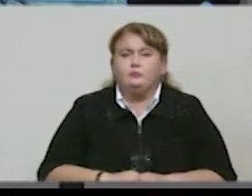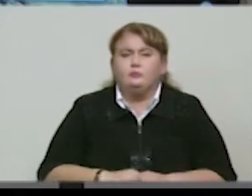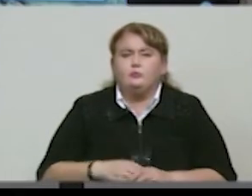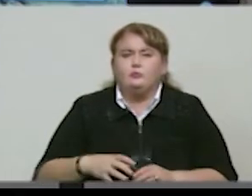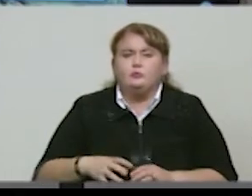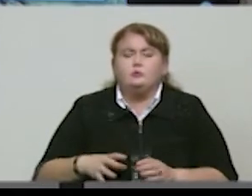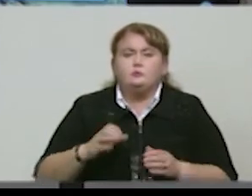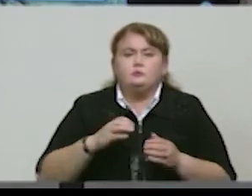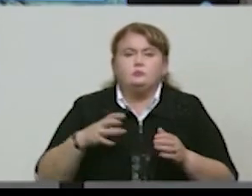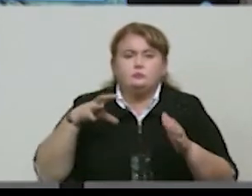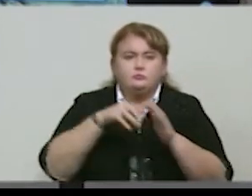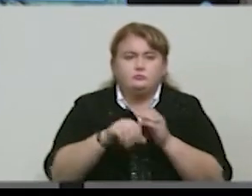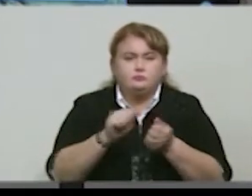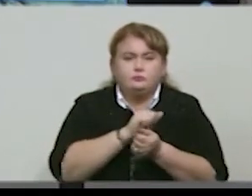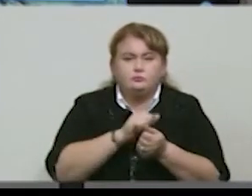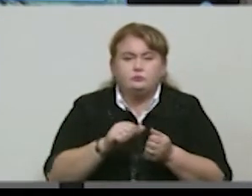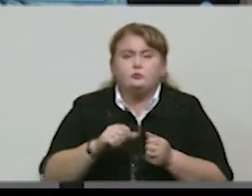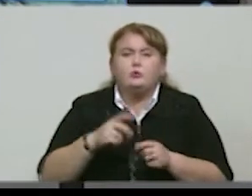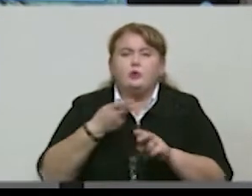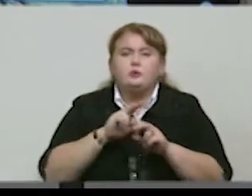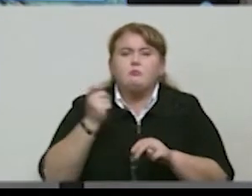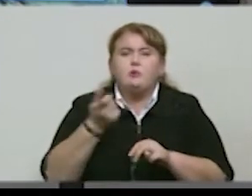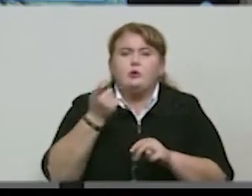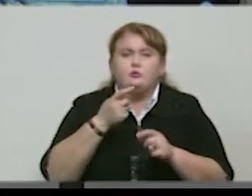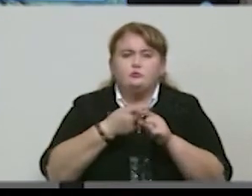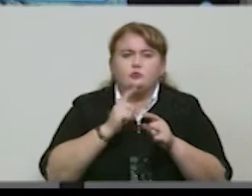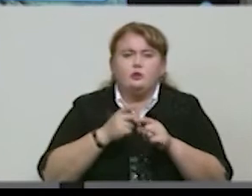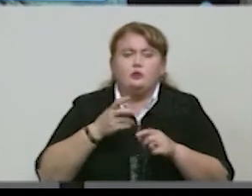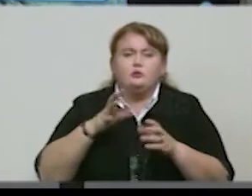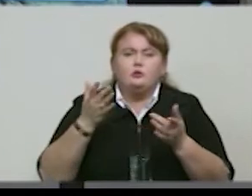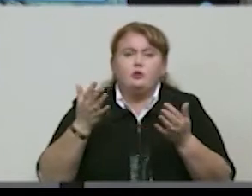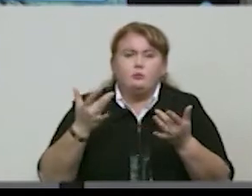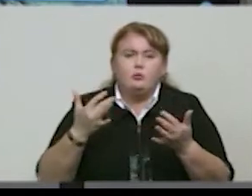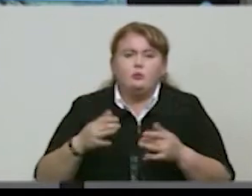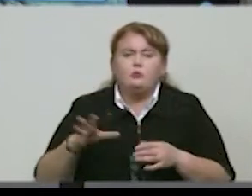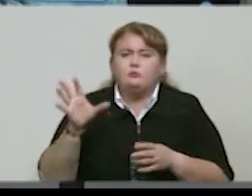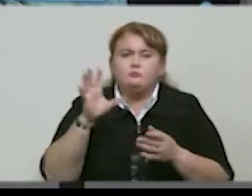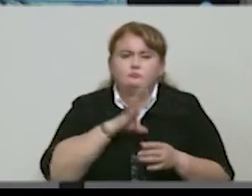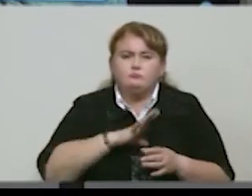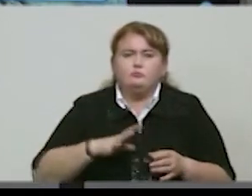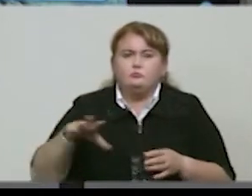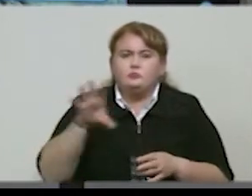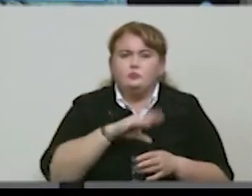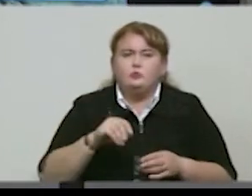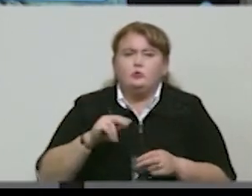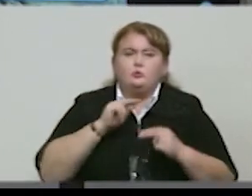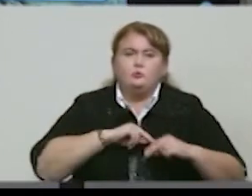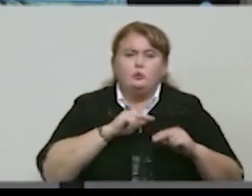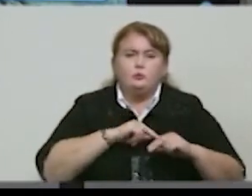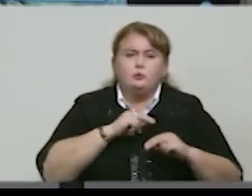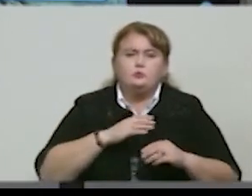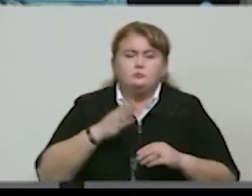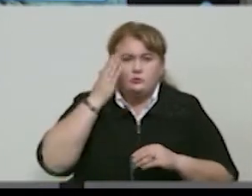Содержание указа. Это малая часть из этого указа. Набору подлежало все трудоспособное население,